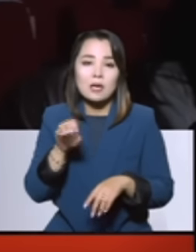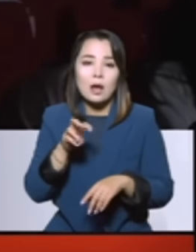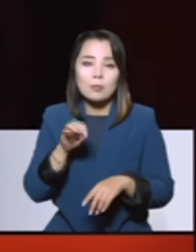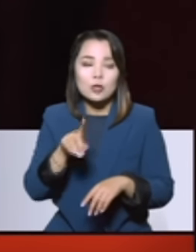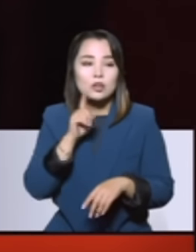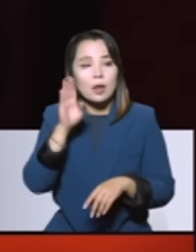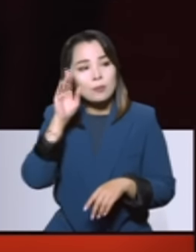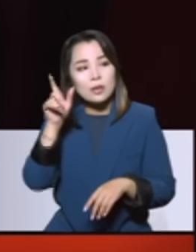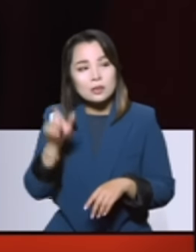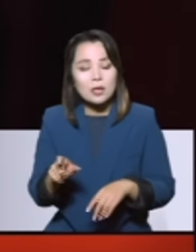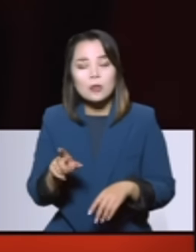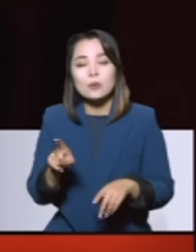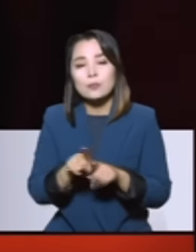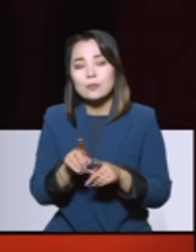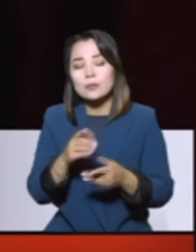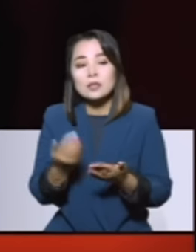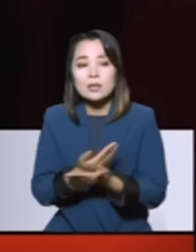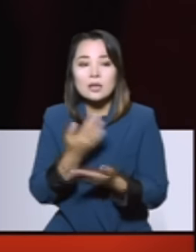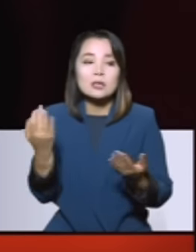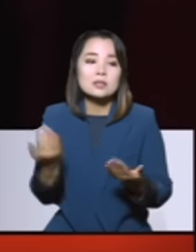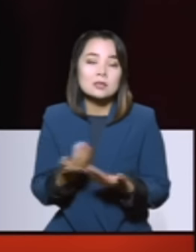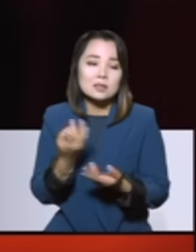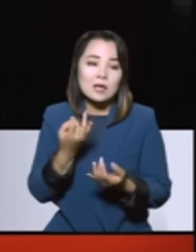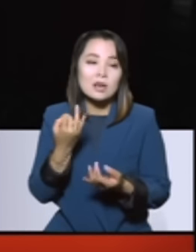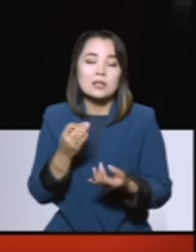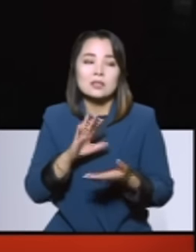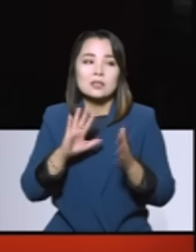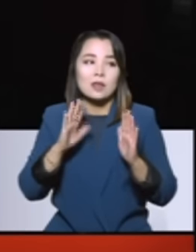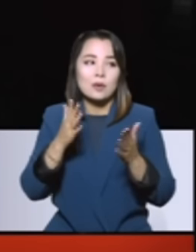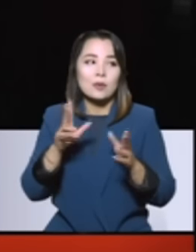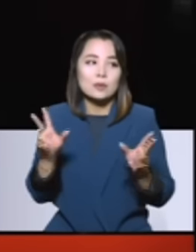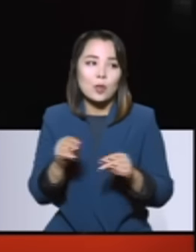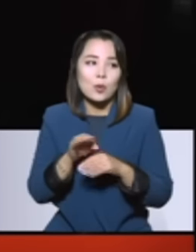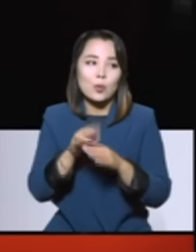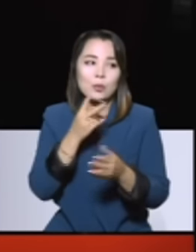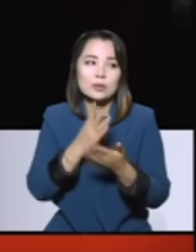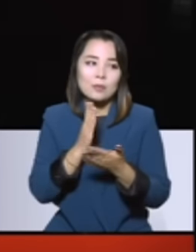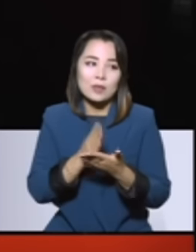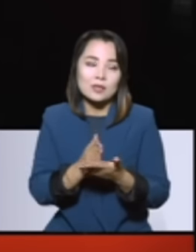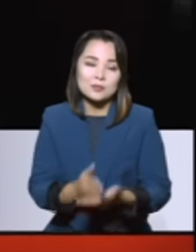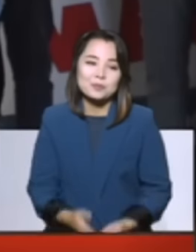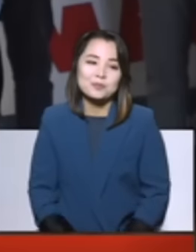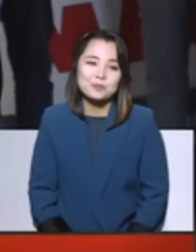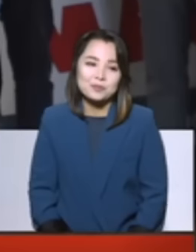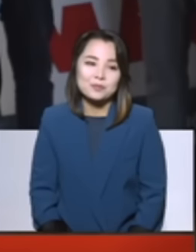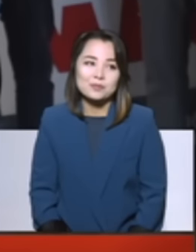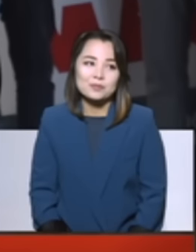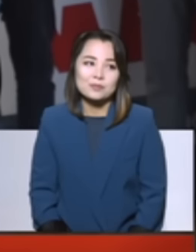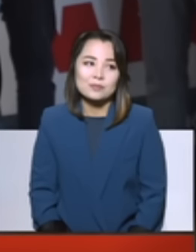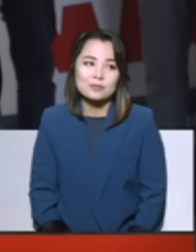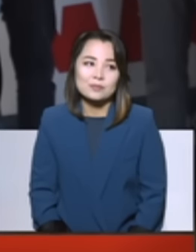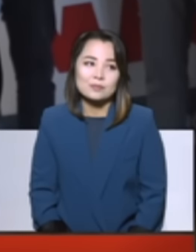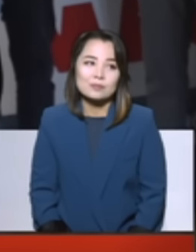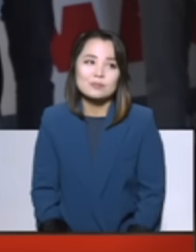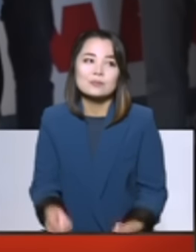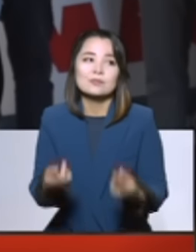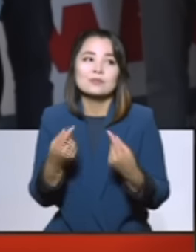жас жігіттің басынан өткен қызық оқиғалар сәтті өрілген. Неғұрлым